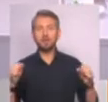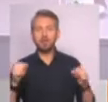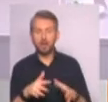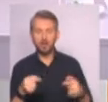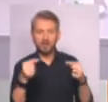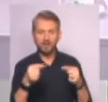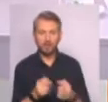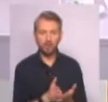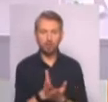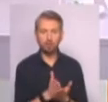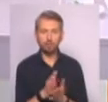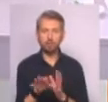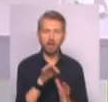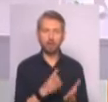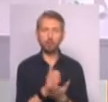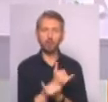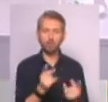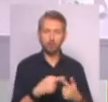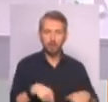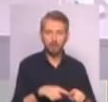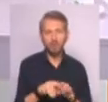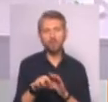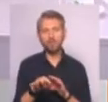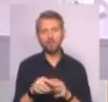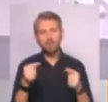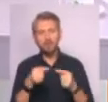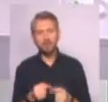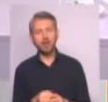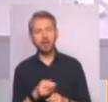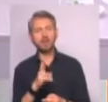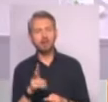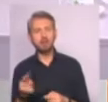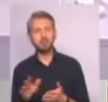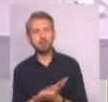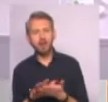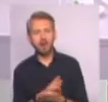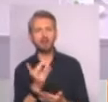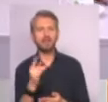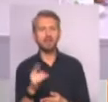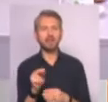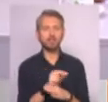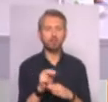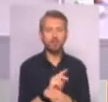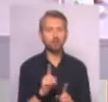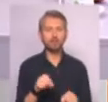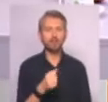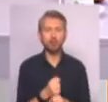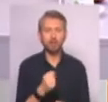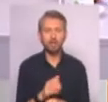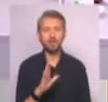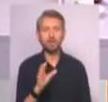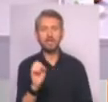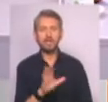визначати обслуговуючу організацію, визначати, а як її прибирати, скільки раз ремонтувати, а що з цим робити. В